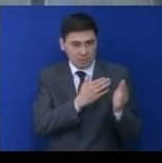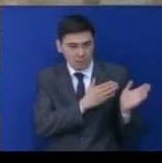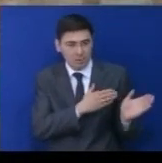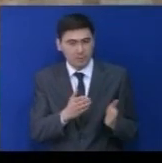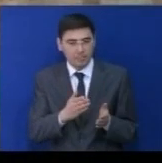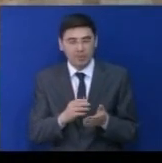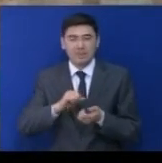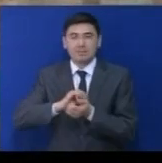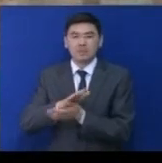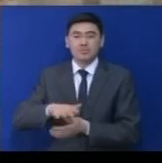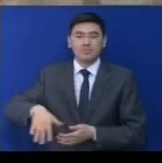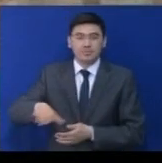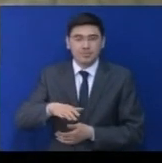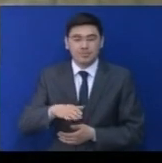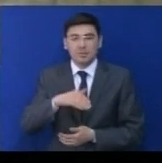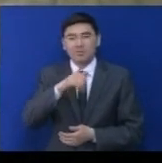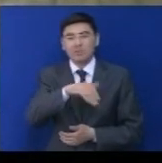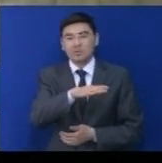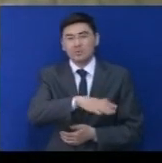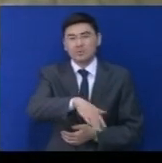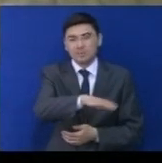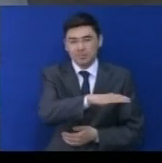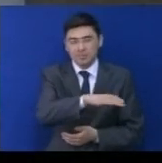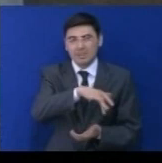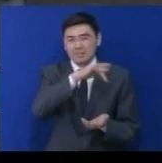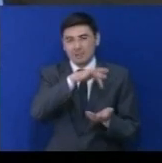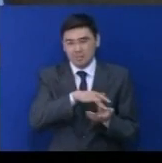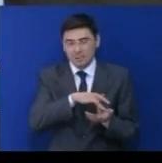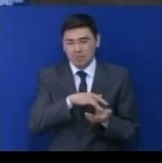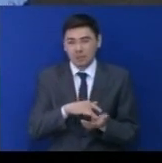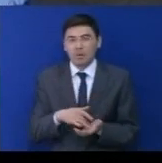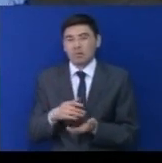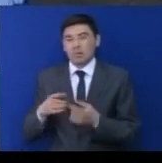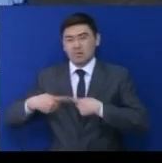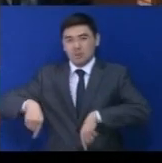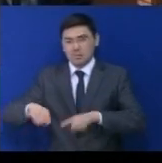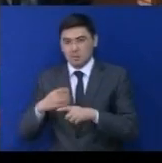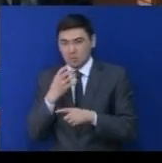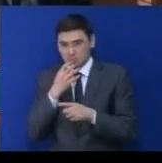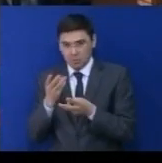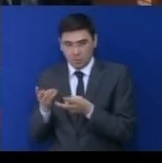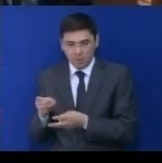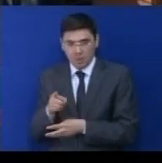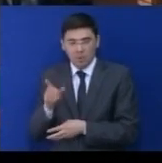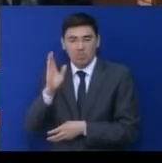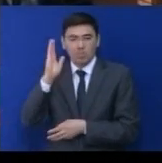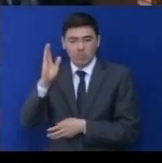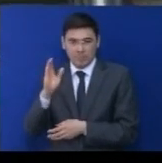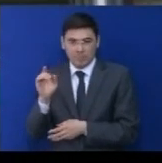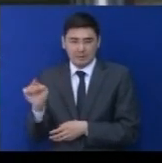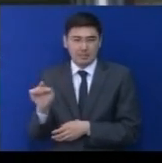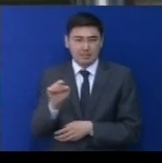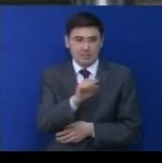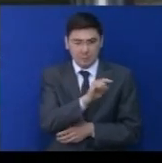жителей Цимпоселка, Центра, а также поселка Восточный, руководство Теплокоммунэнерго летом текущего года намерено провести ремонтные работы